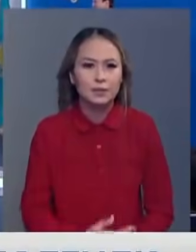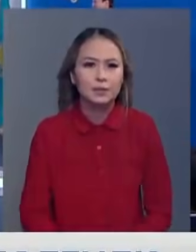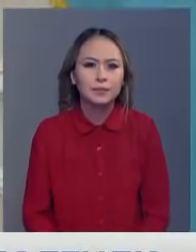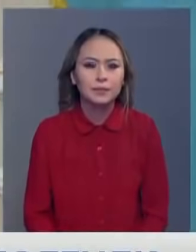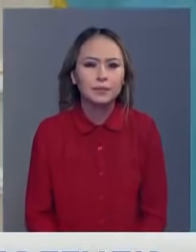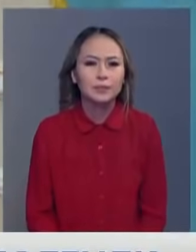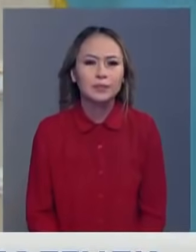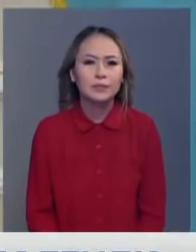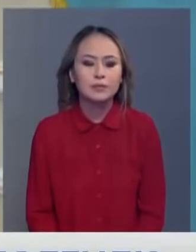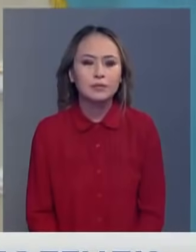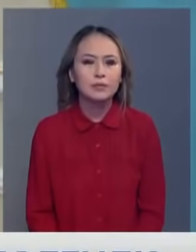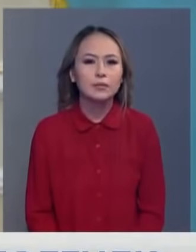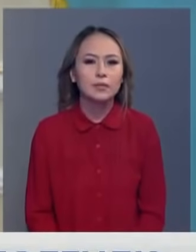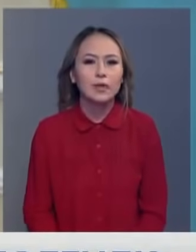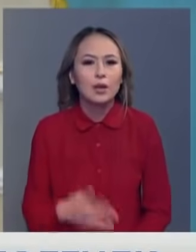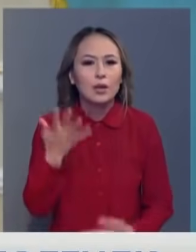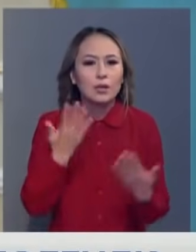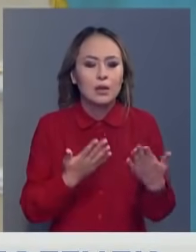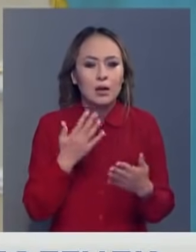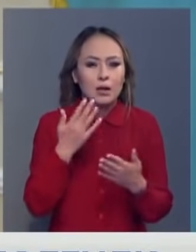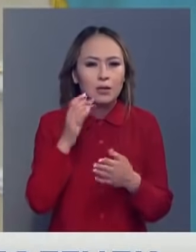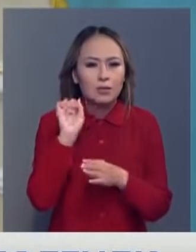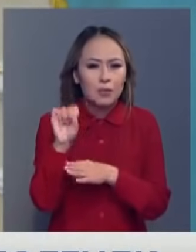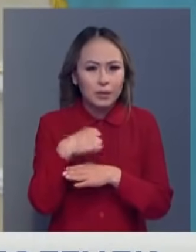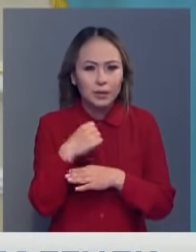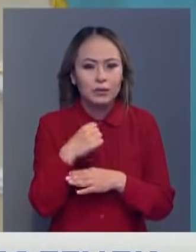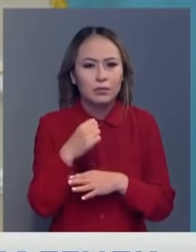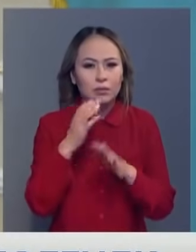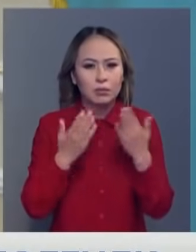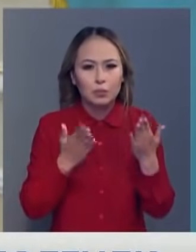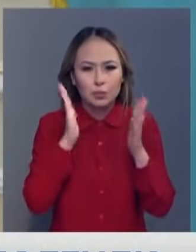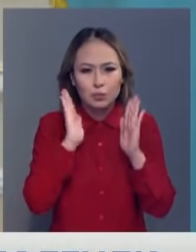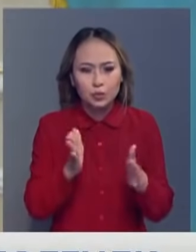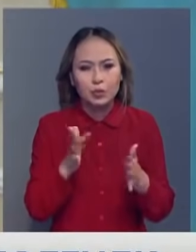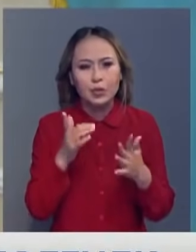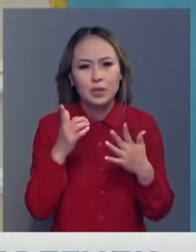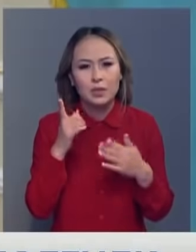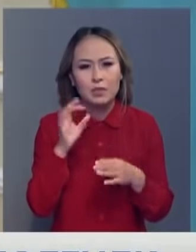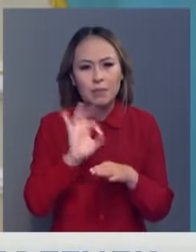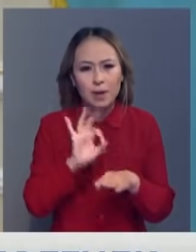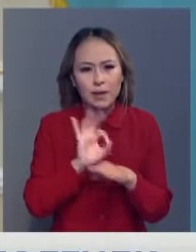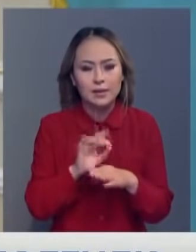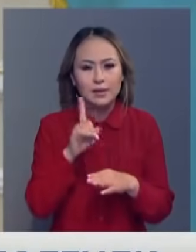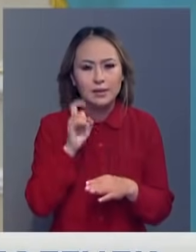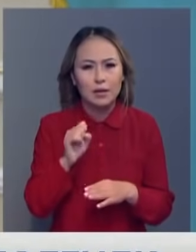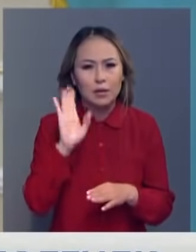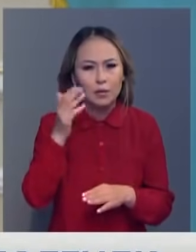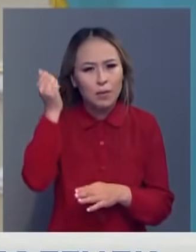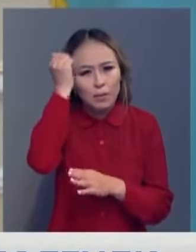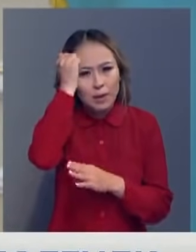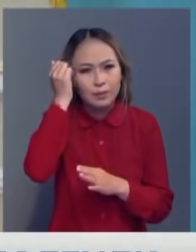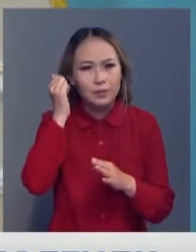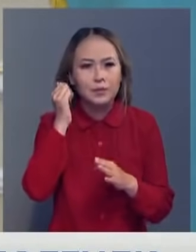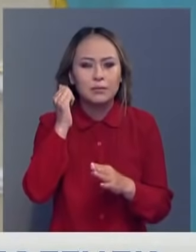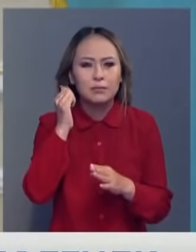керек. Осы індеттен құтылған соң елордамызда азаматтарымыздың ерлігіне арналған ескертіш қоюымыз